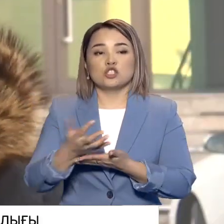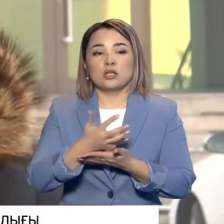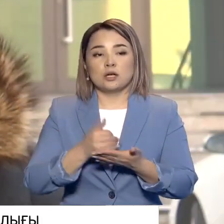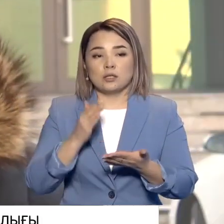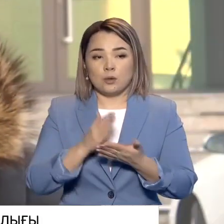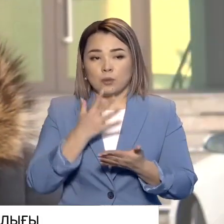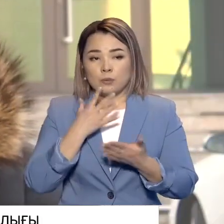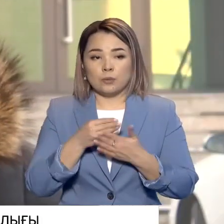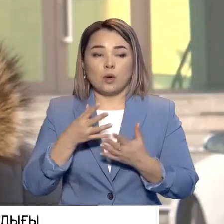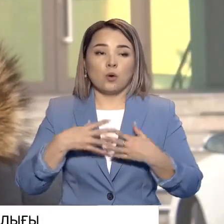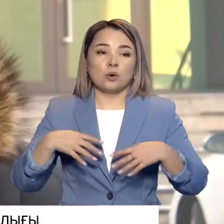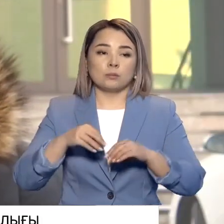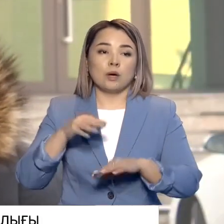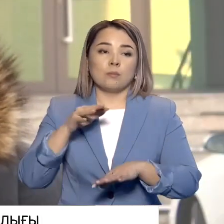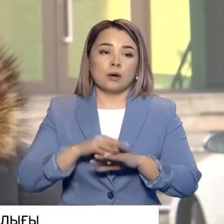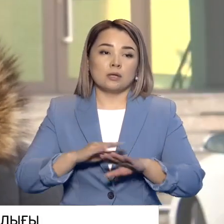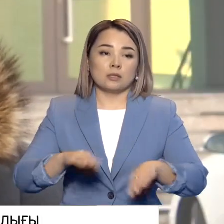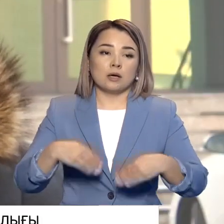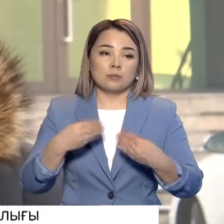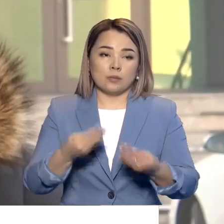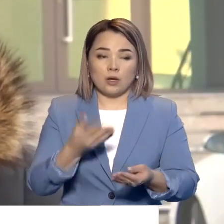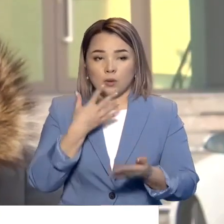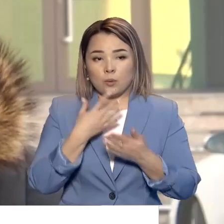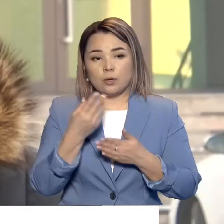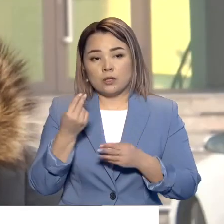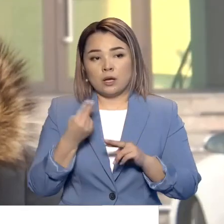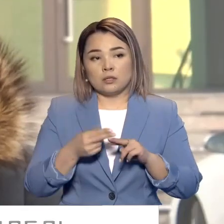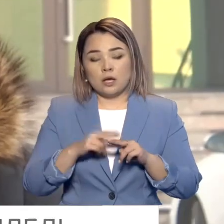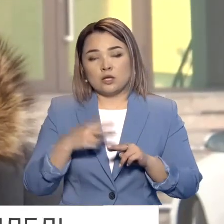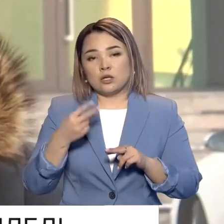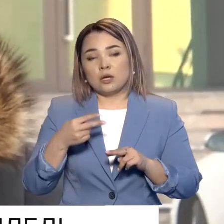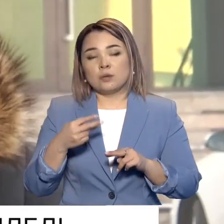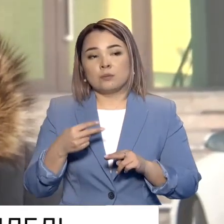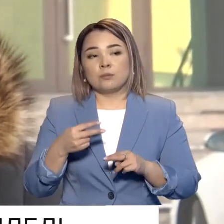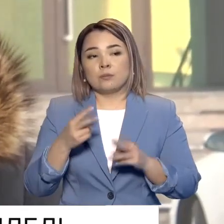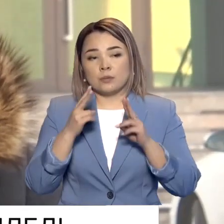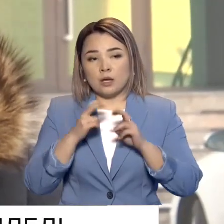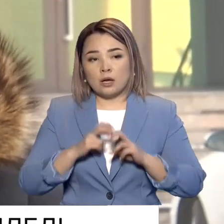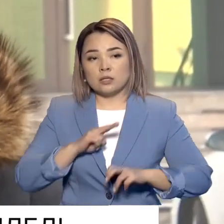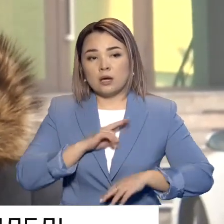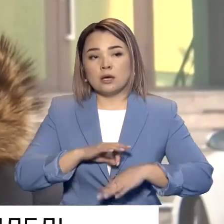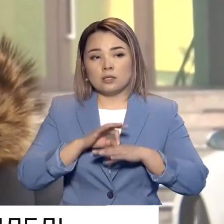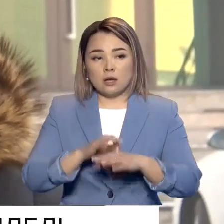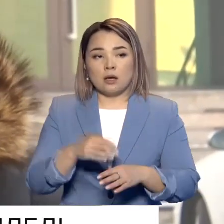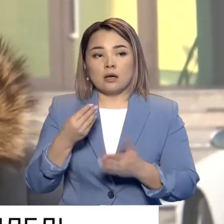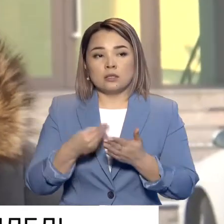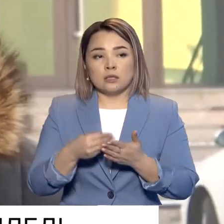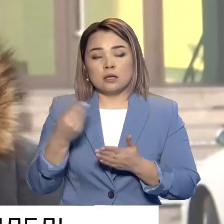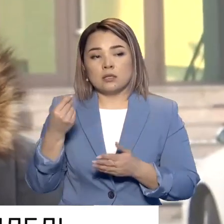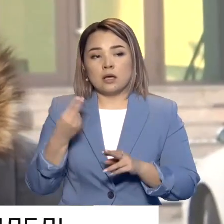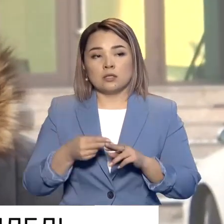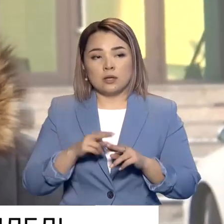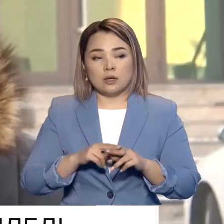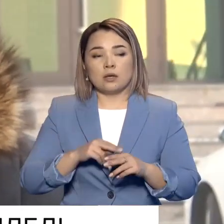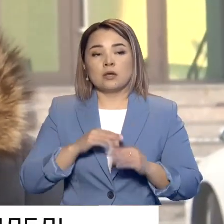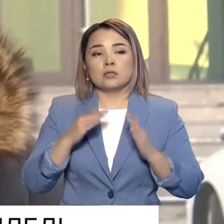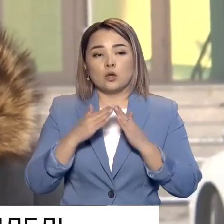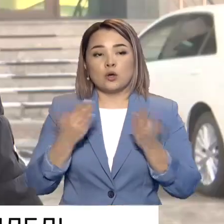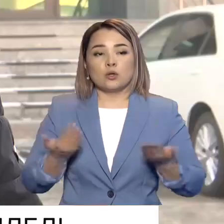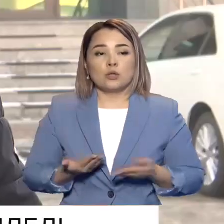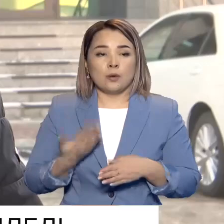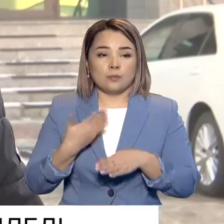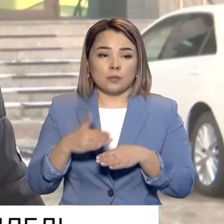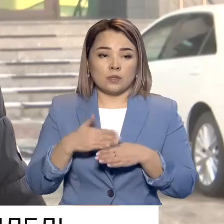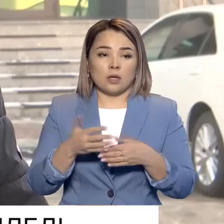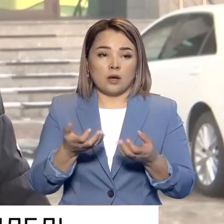біздің отбасы банкке тапсырады. Сосын жаңа өздерінің қаражаттары мүмкіндіктері бойынша отбасы банкін тексеріп, қаражаттар болса жаңа азаматтар осындай ипотека бүгінгі таңда